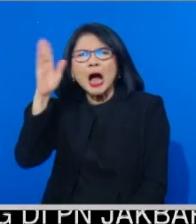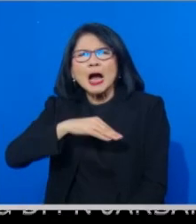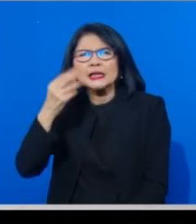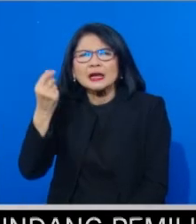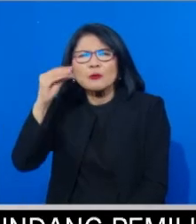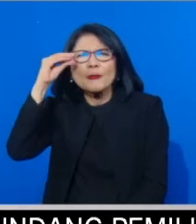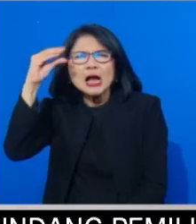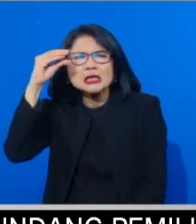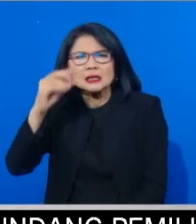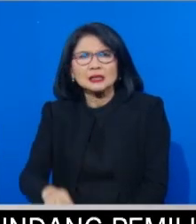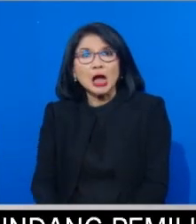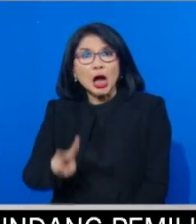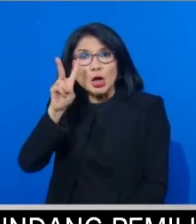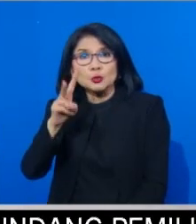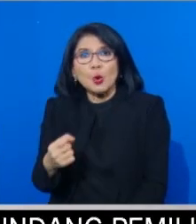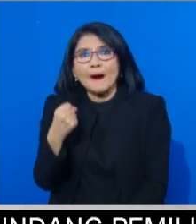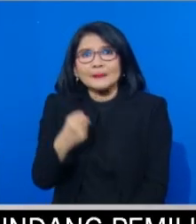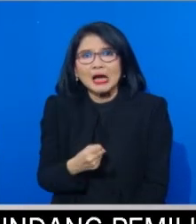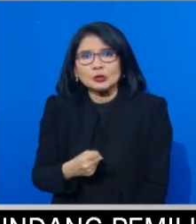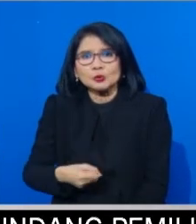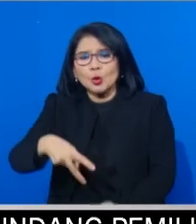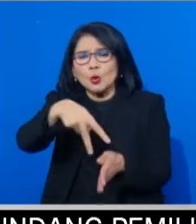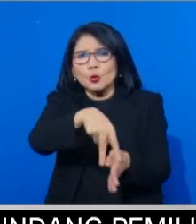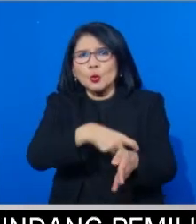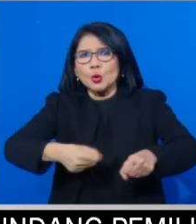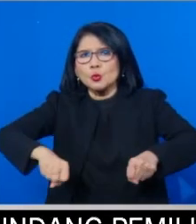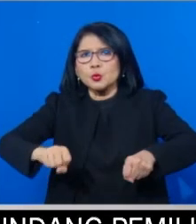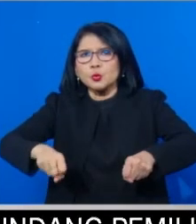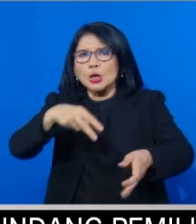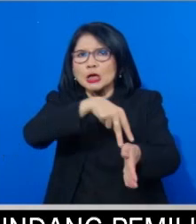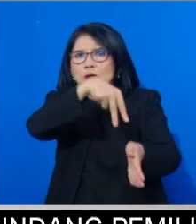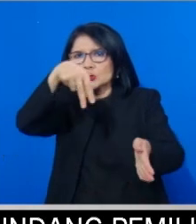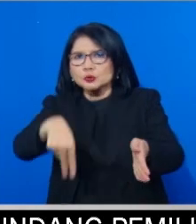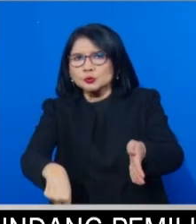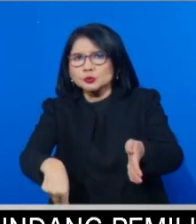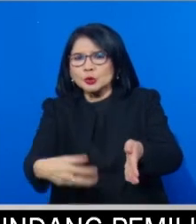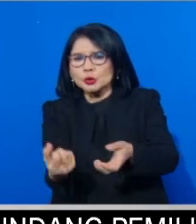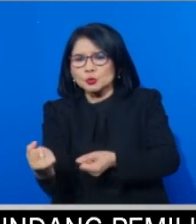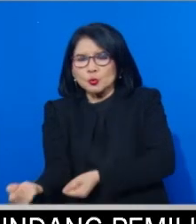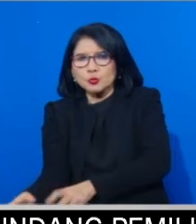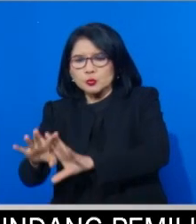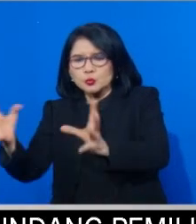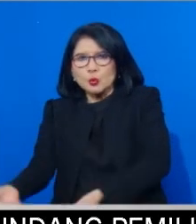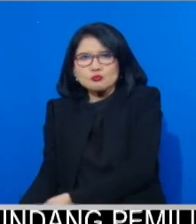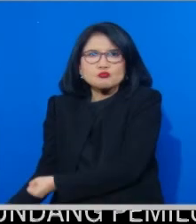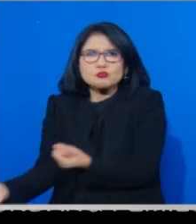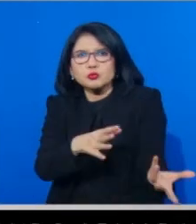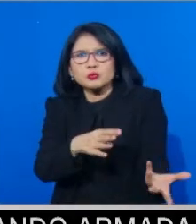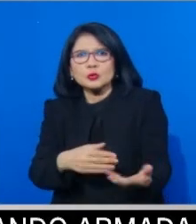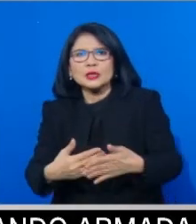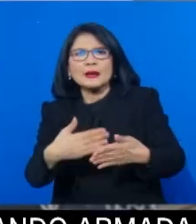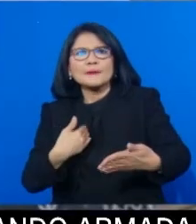hari. Dua pelaku berboncengan sepeda motor sempat turun dari kendaraan sebelum melemparkan sekarung ular ke belakang halaman rumah